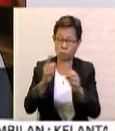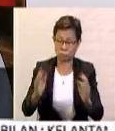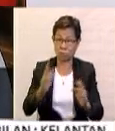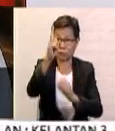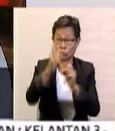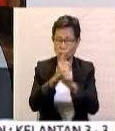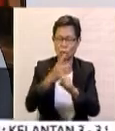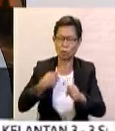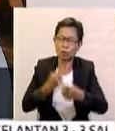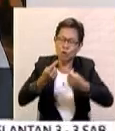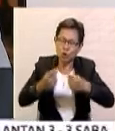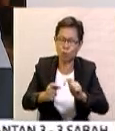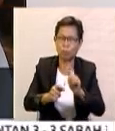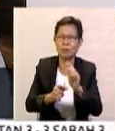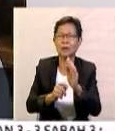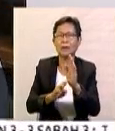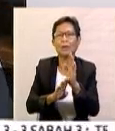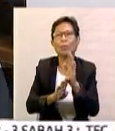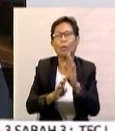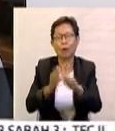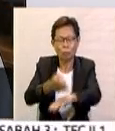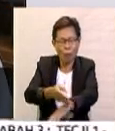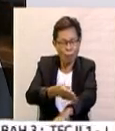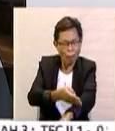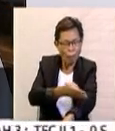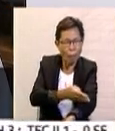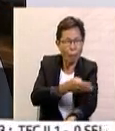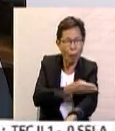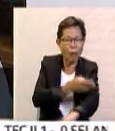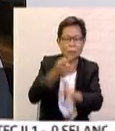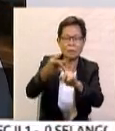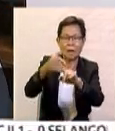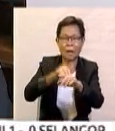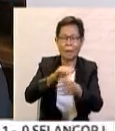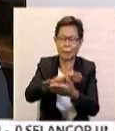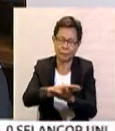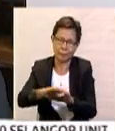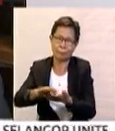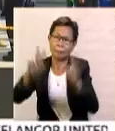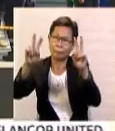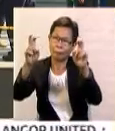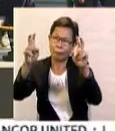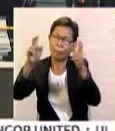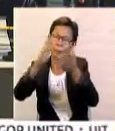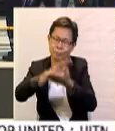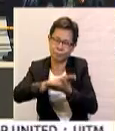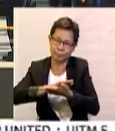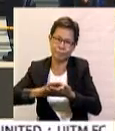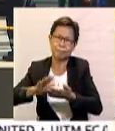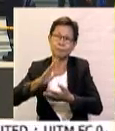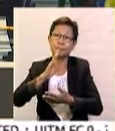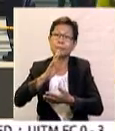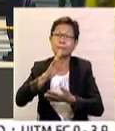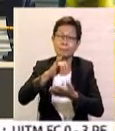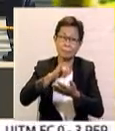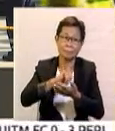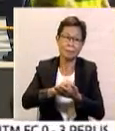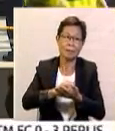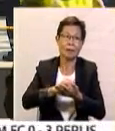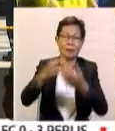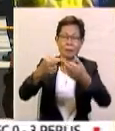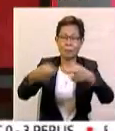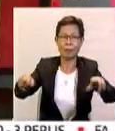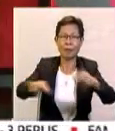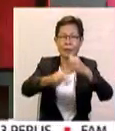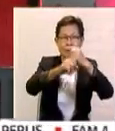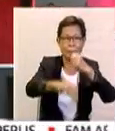cuba melonjakkan ini dari sudut kebersihan. Beliau bercakap demikian selepas